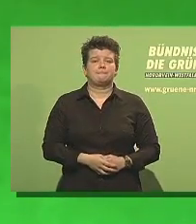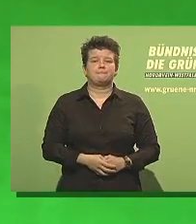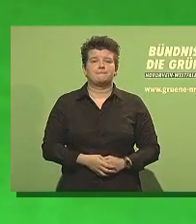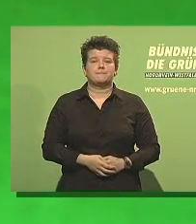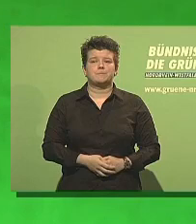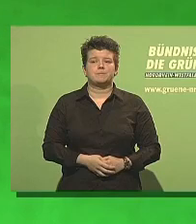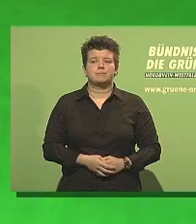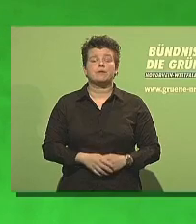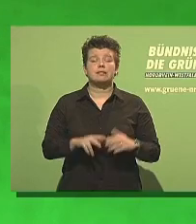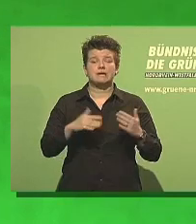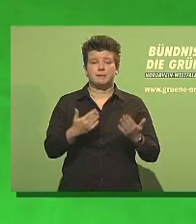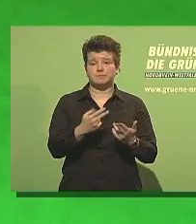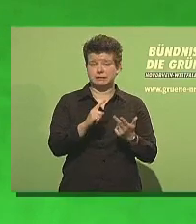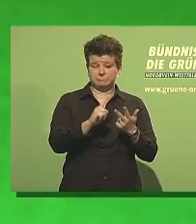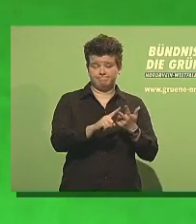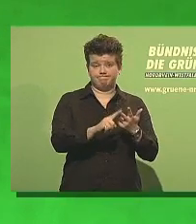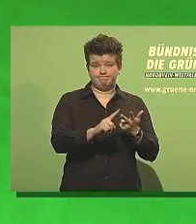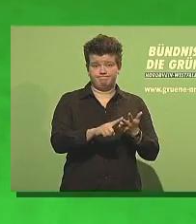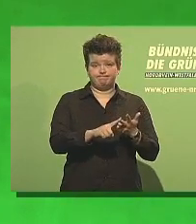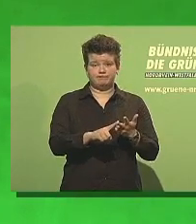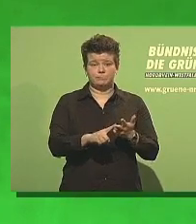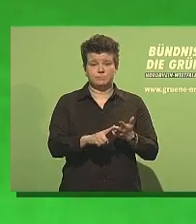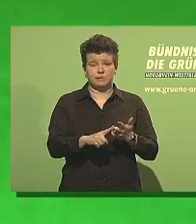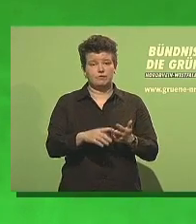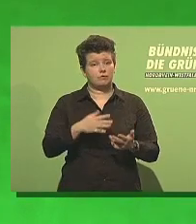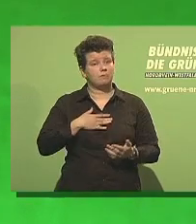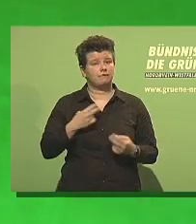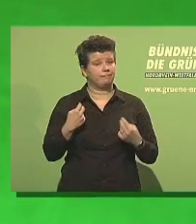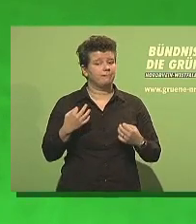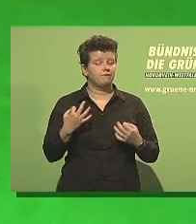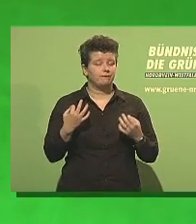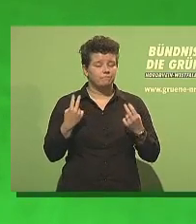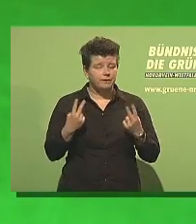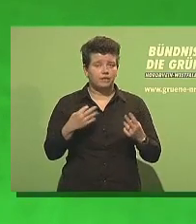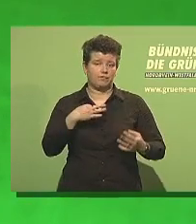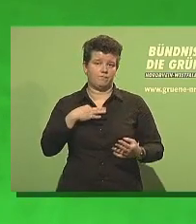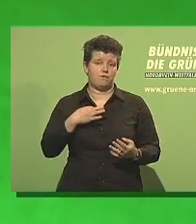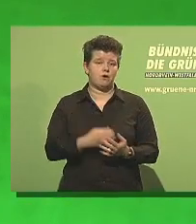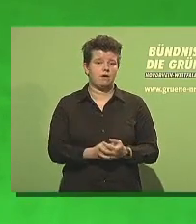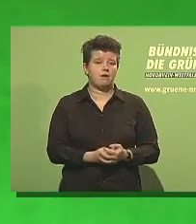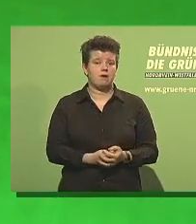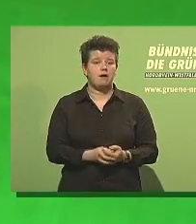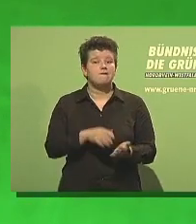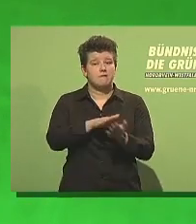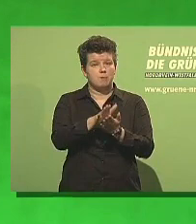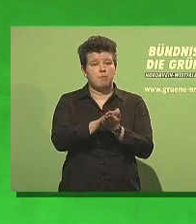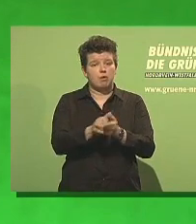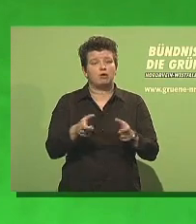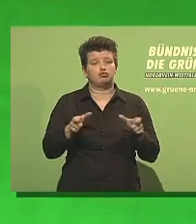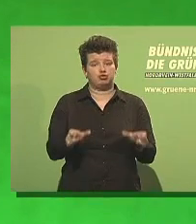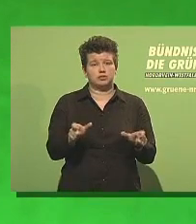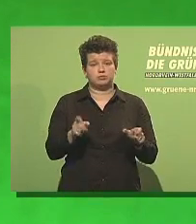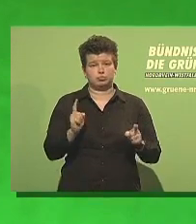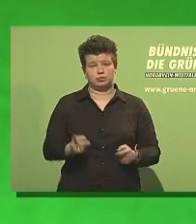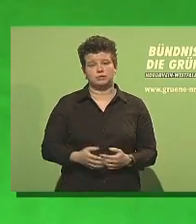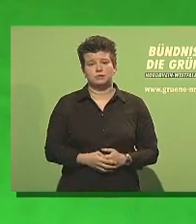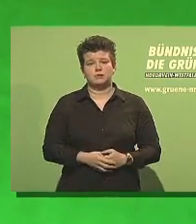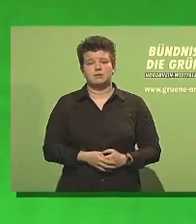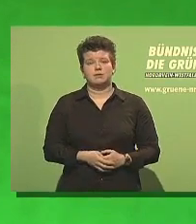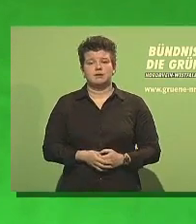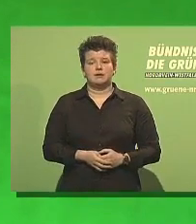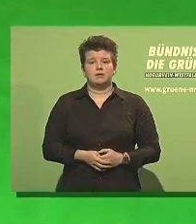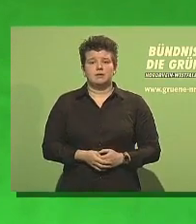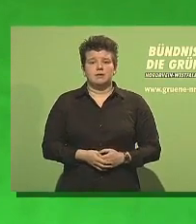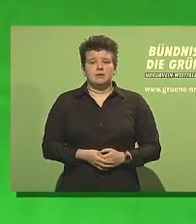Und es gibt noch ein drittes Thema, das mir persönlich sehr am Herzen liegt, und das ist der Verbraucherschutz. Ich bin mit eurer Hilfe